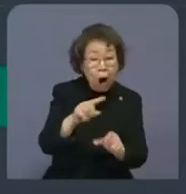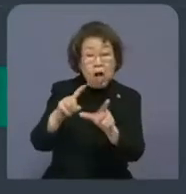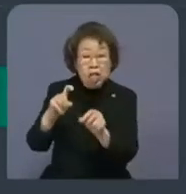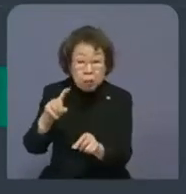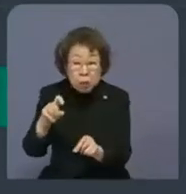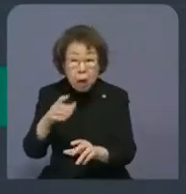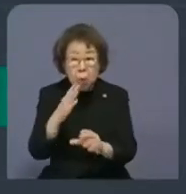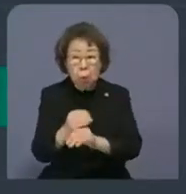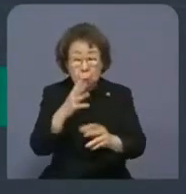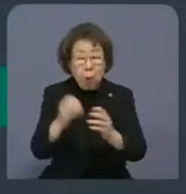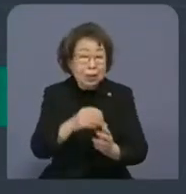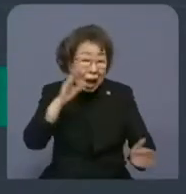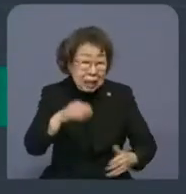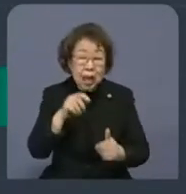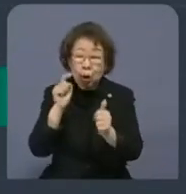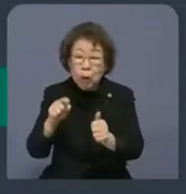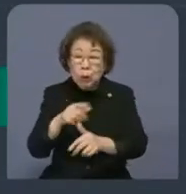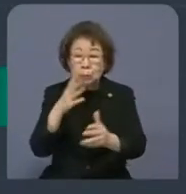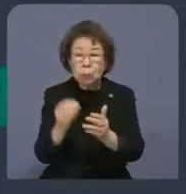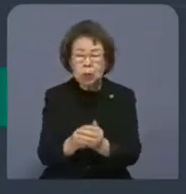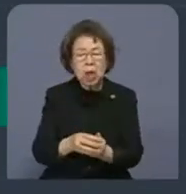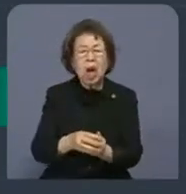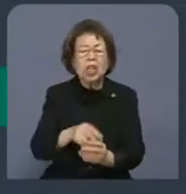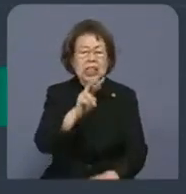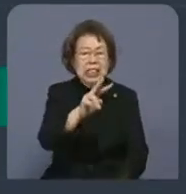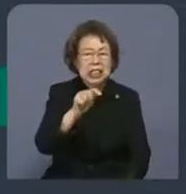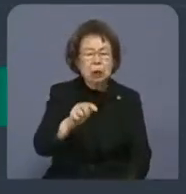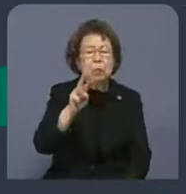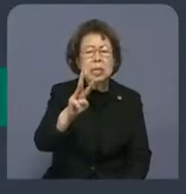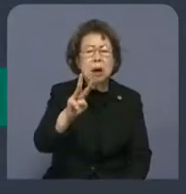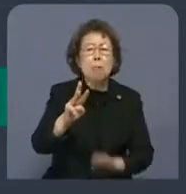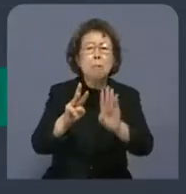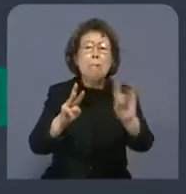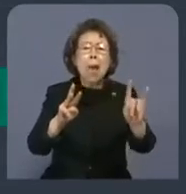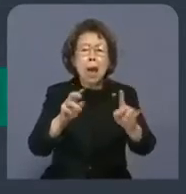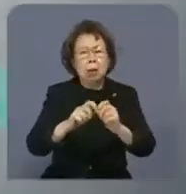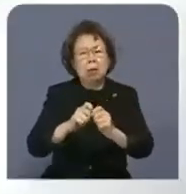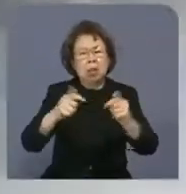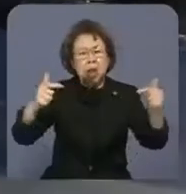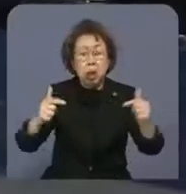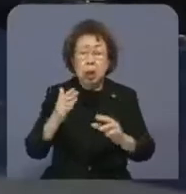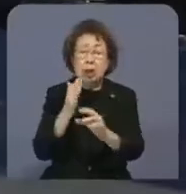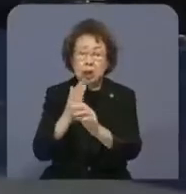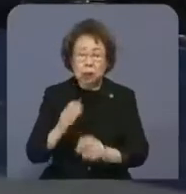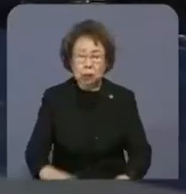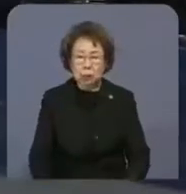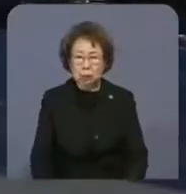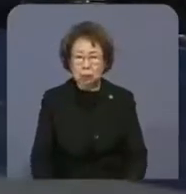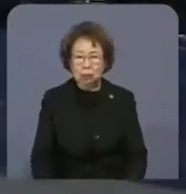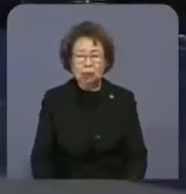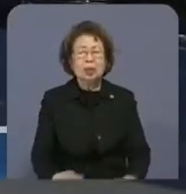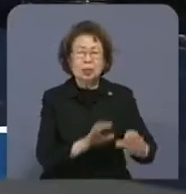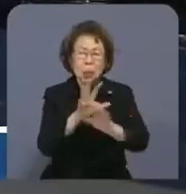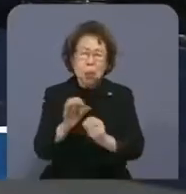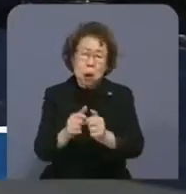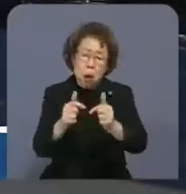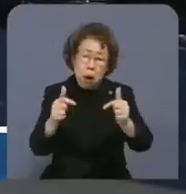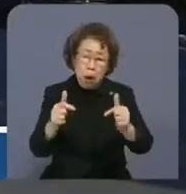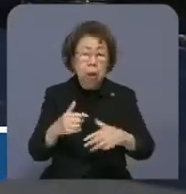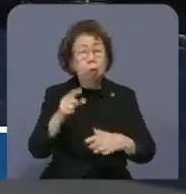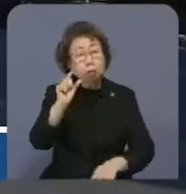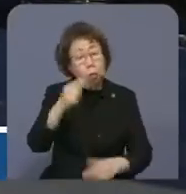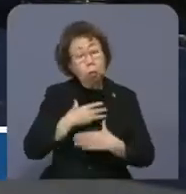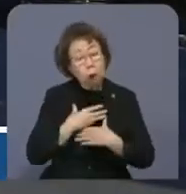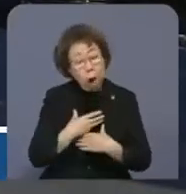사이 총 학생 확진자 수가 2.3배 증가했습니다. 코로나19 확산이 비교적